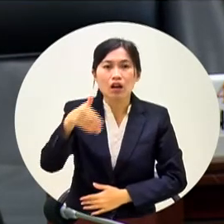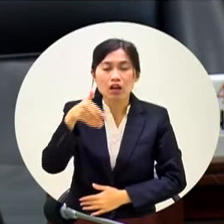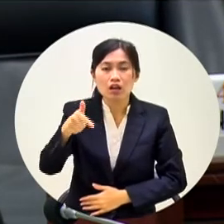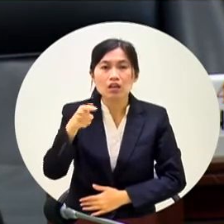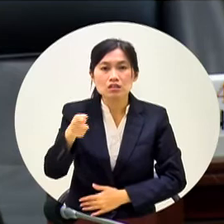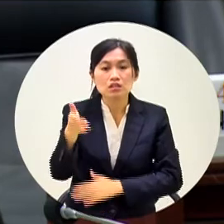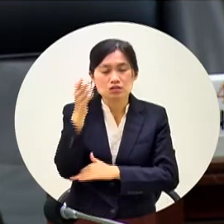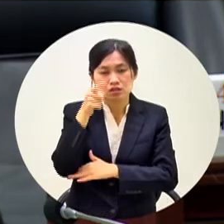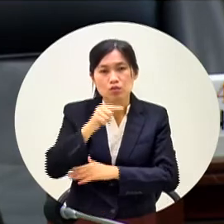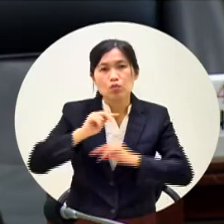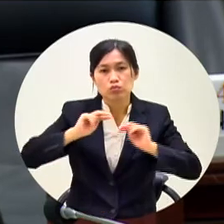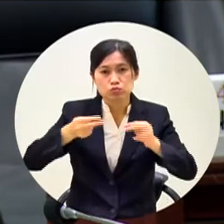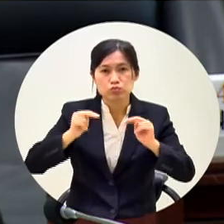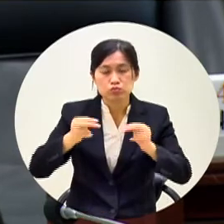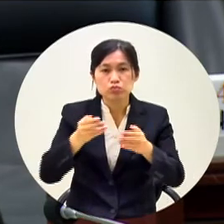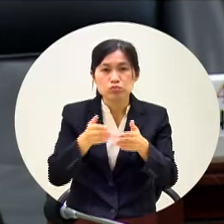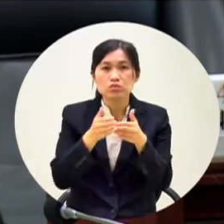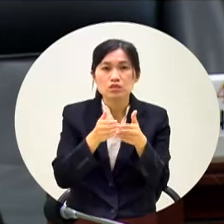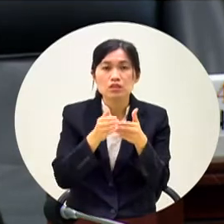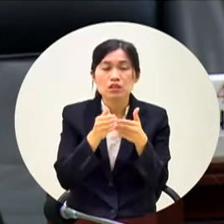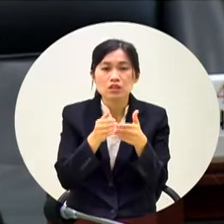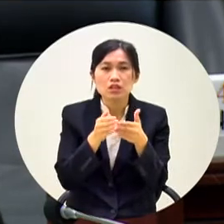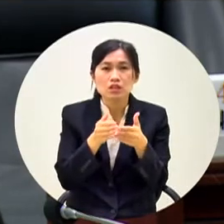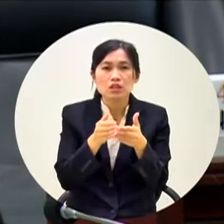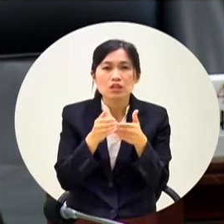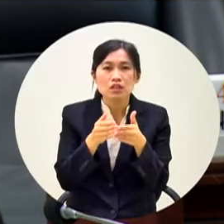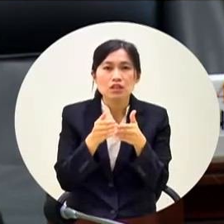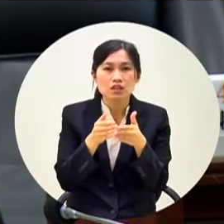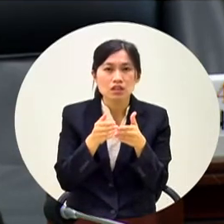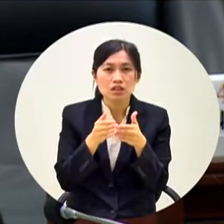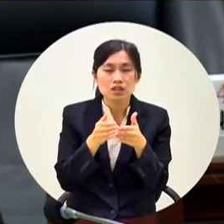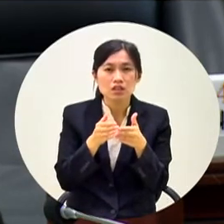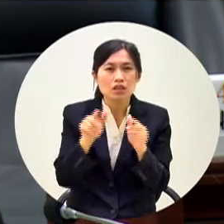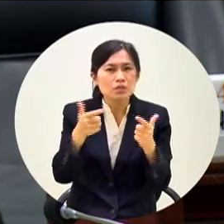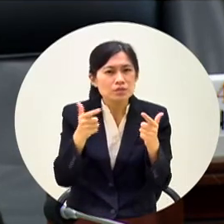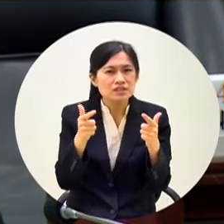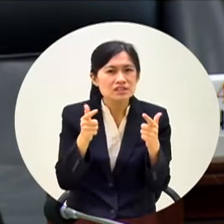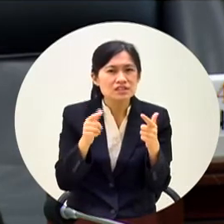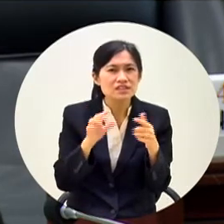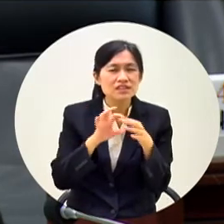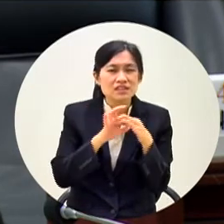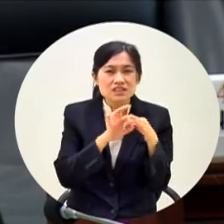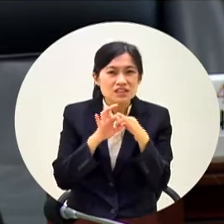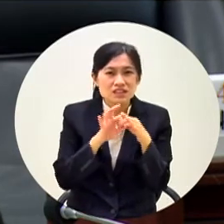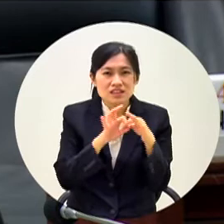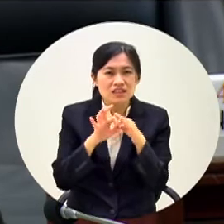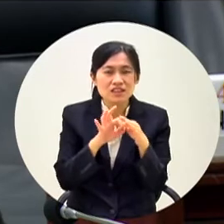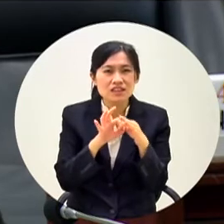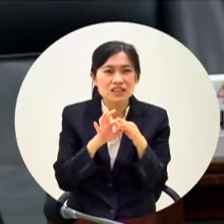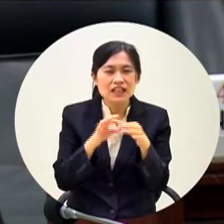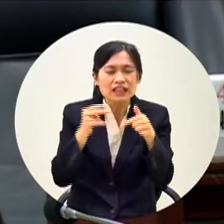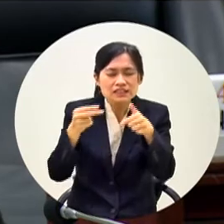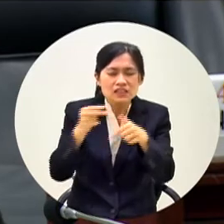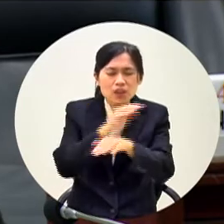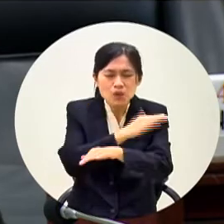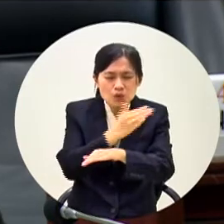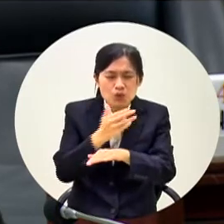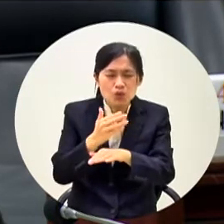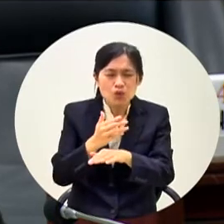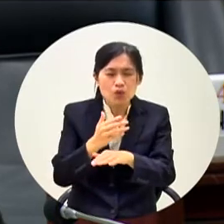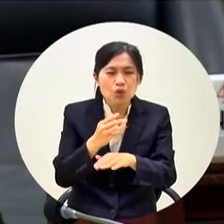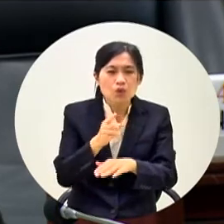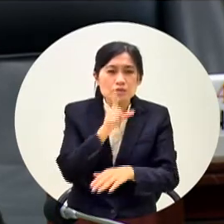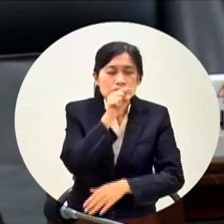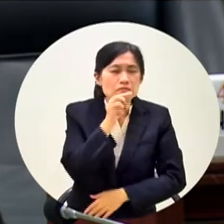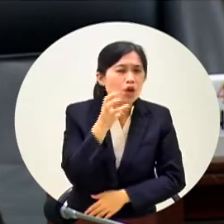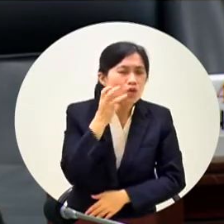卖，或者唔，这咪牵连到按到我讲的林务甲交情俩，这甚至